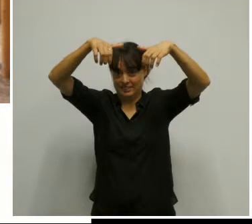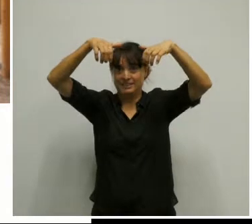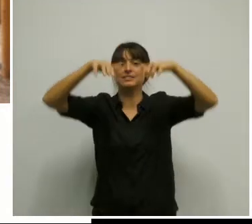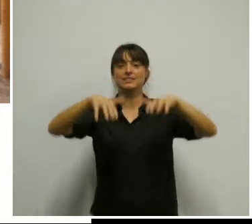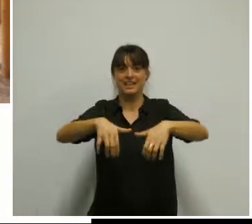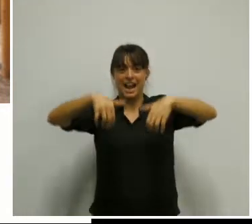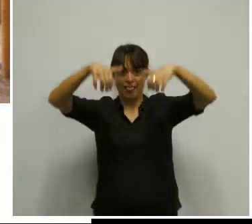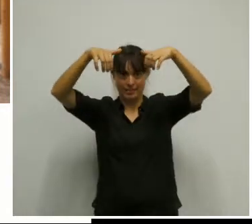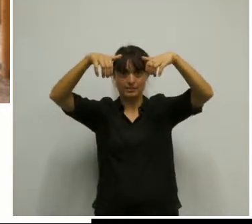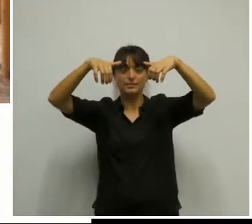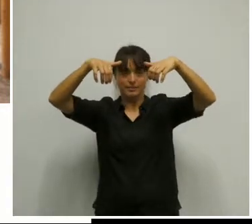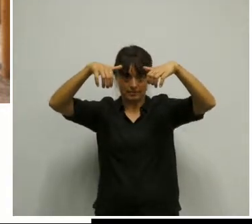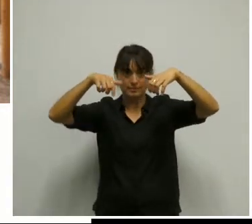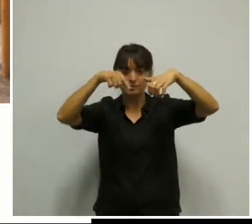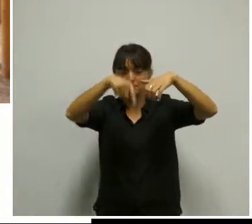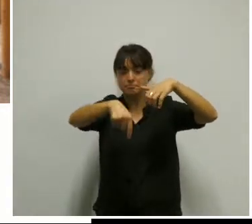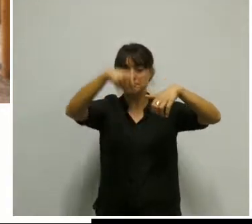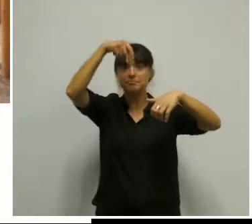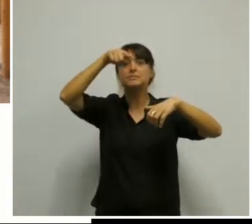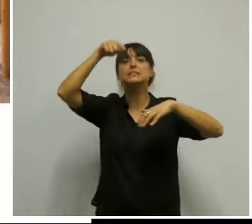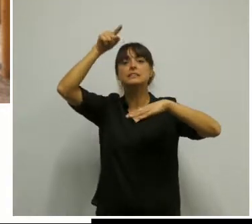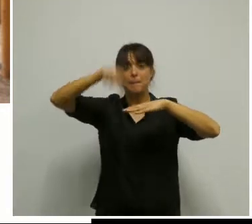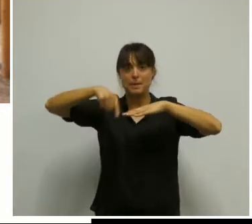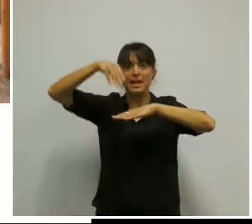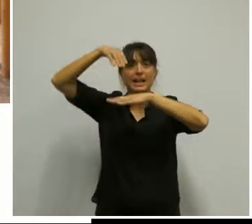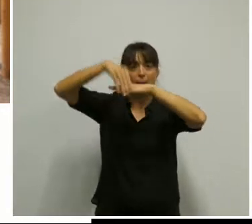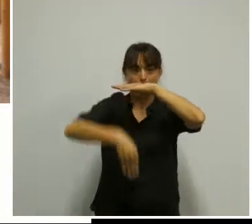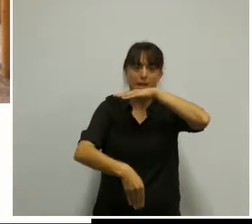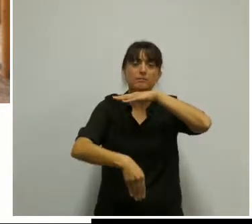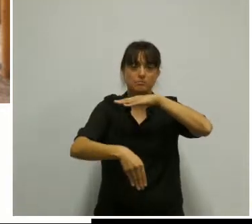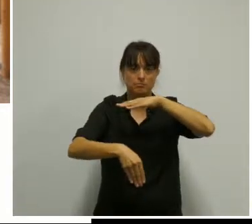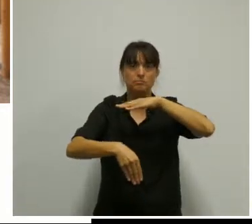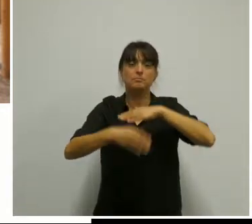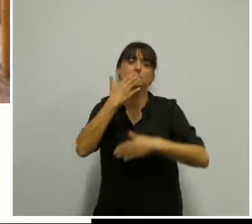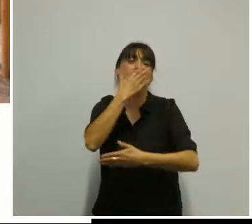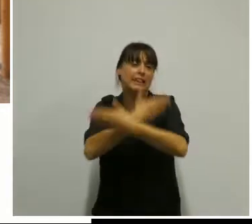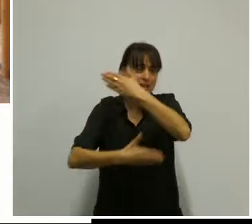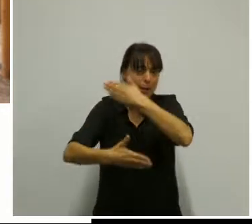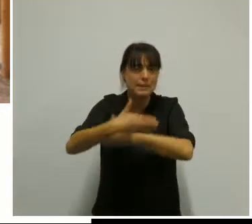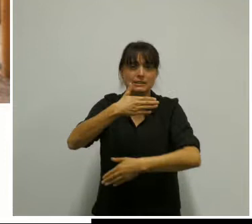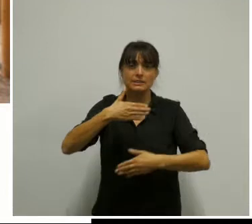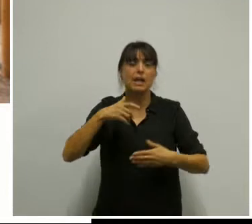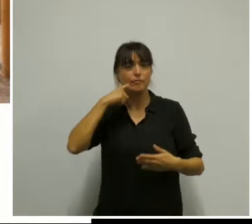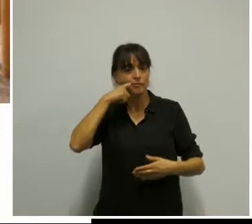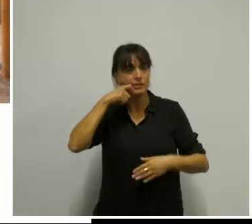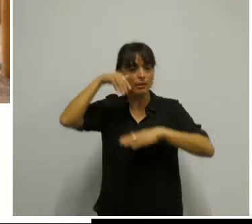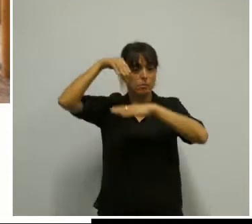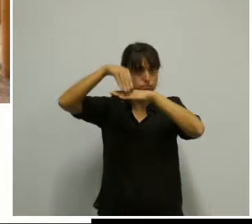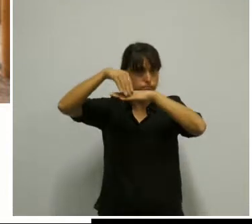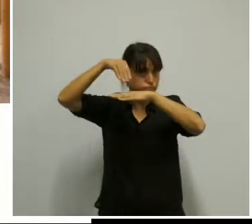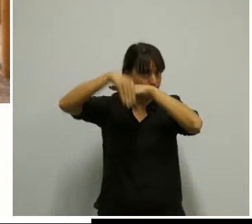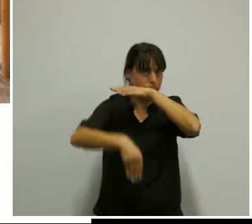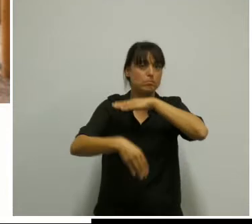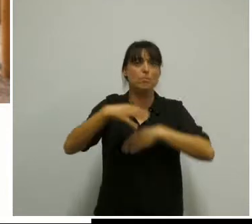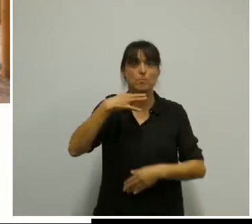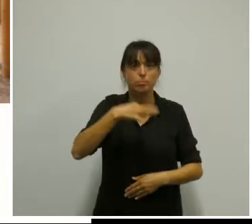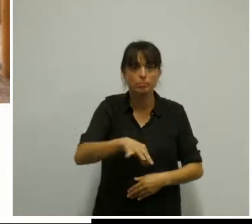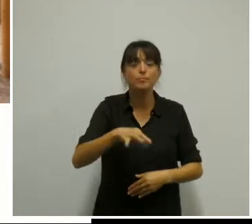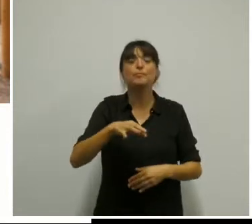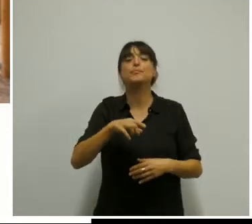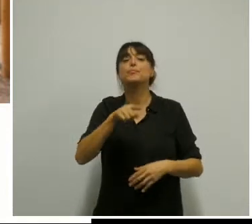miraré d'una altra manera, hi ha una escala per fer una rampa per baixar tots els nens que tenien discapacitats motores, hi ha una zona com de